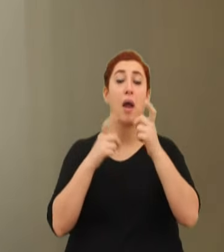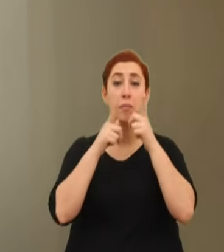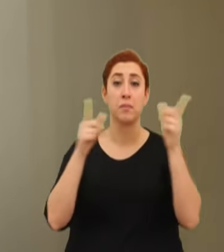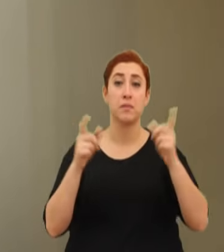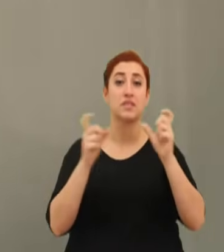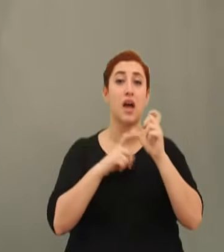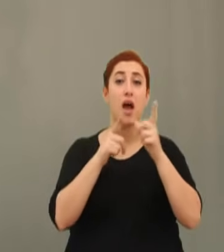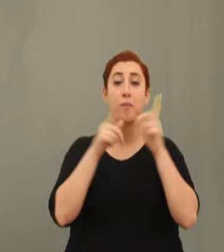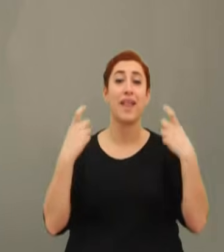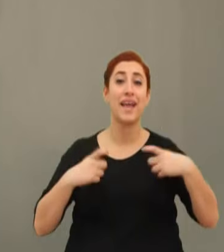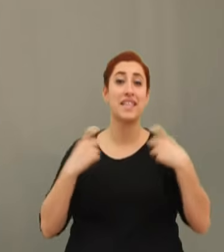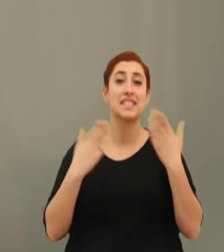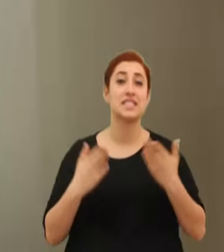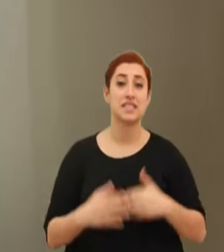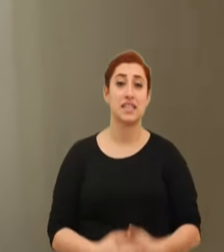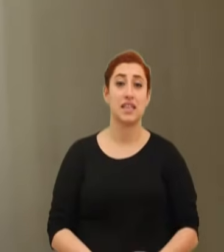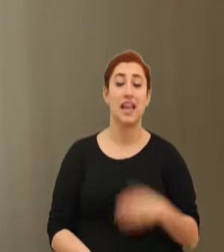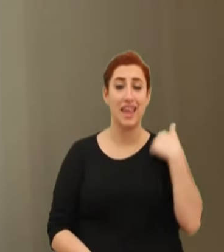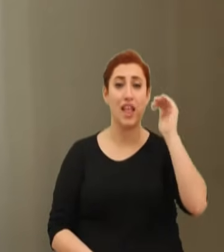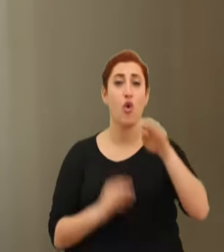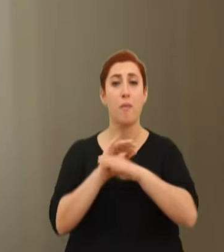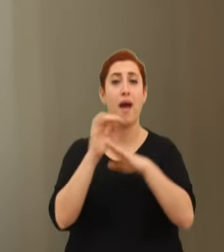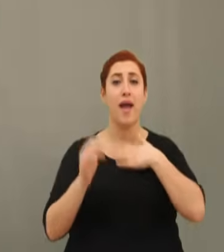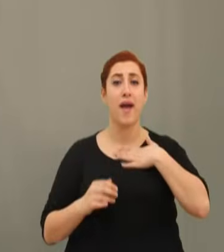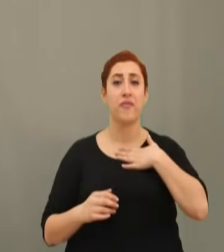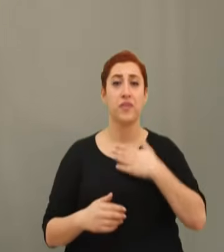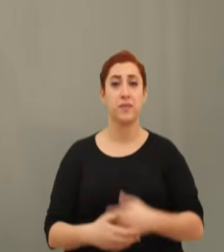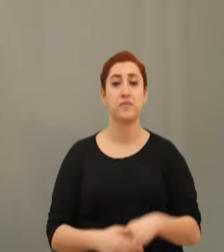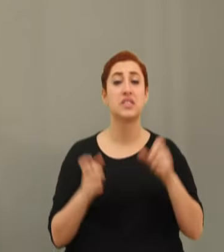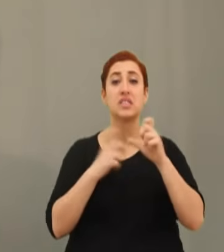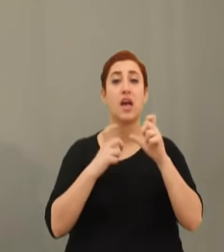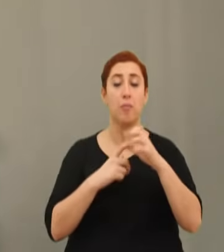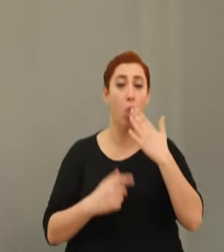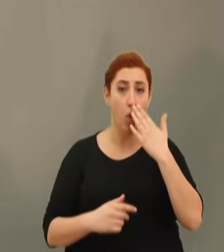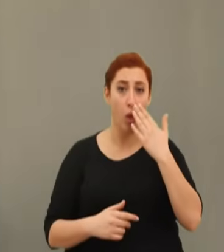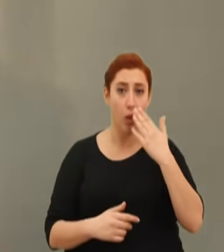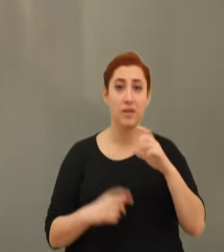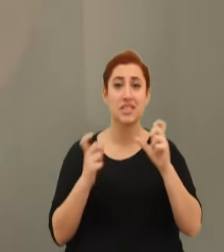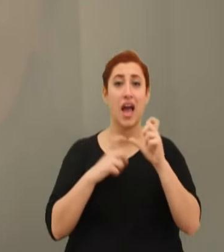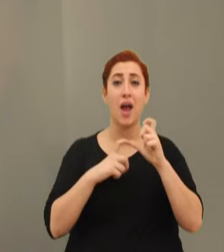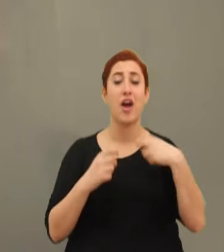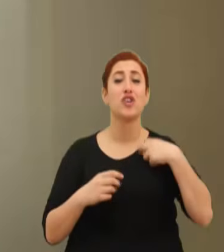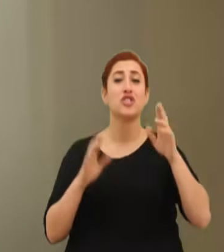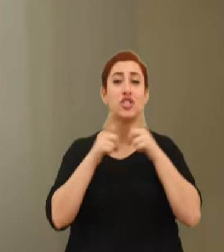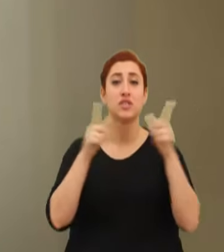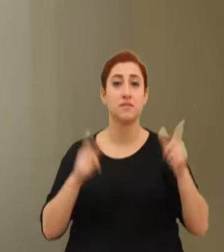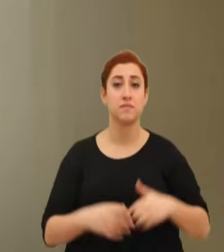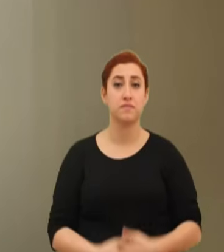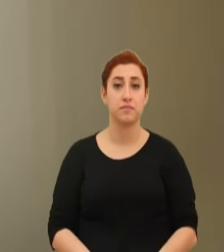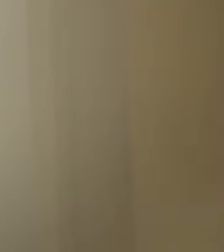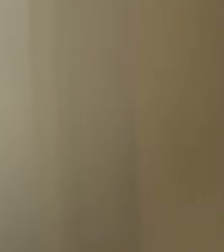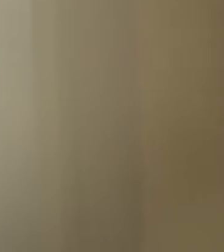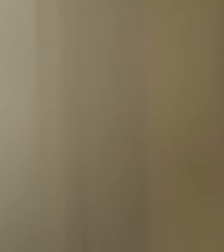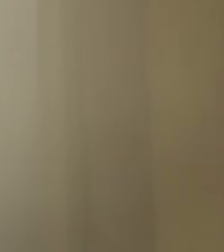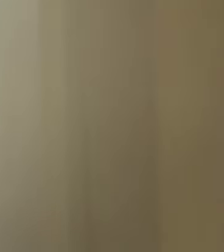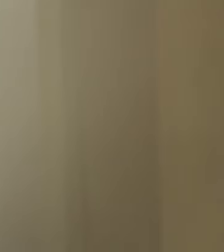Sarpışkan! Sarpışkan neredesin? Geliyorum hayatım! Sarpışkan! Sarpışkan aşkım! Sarp